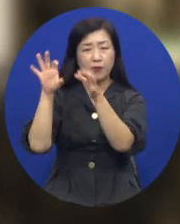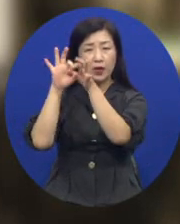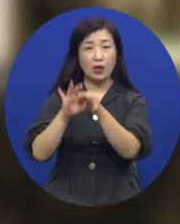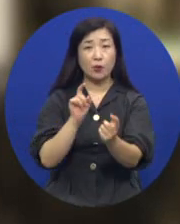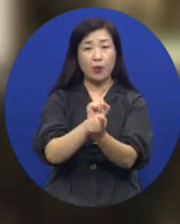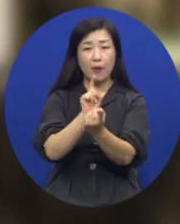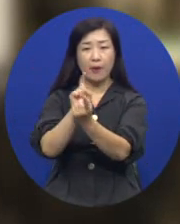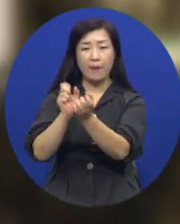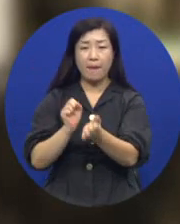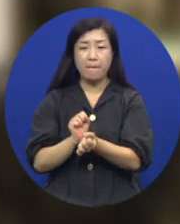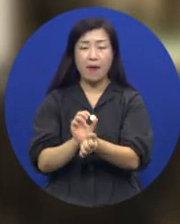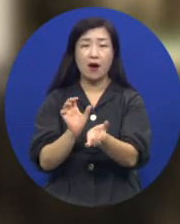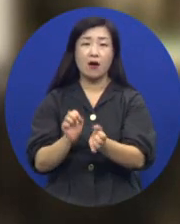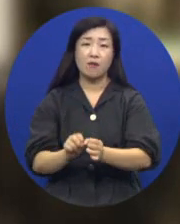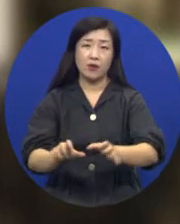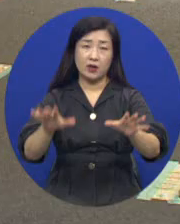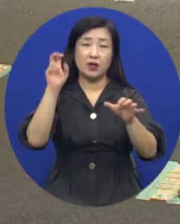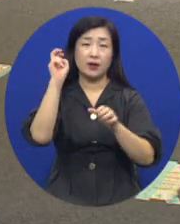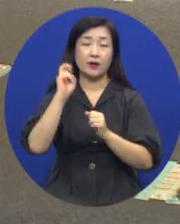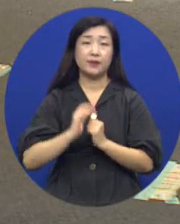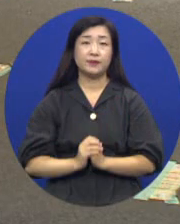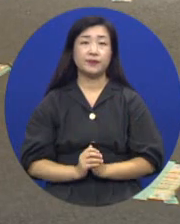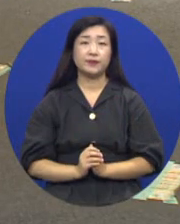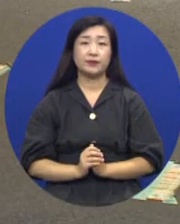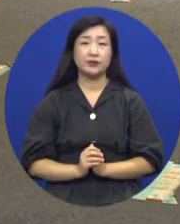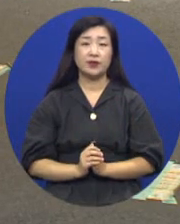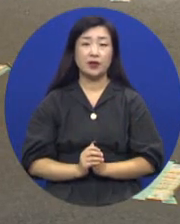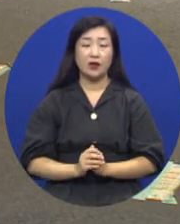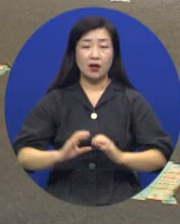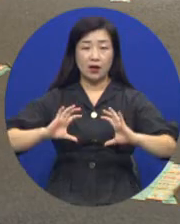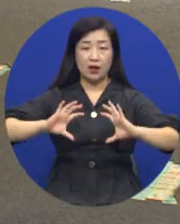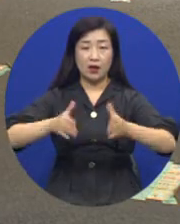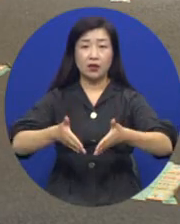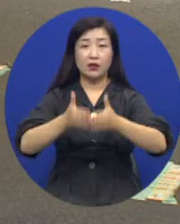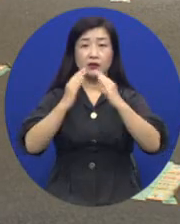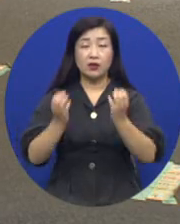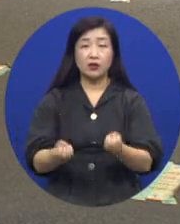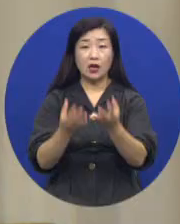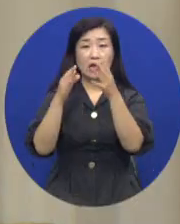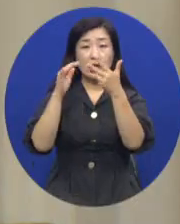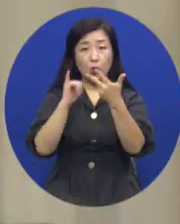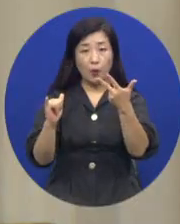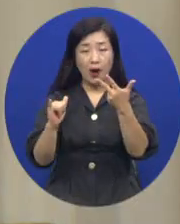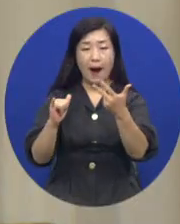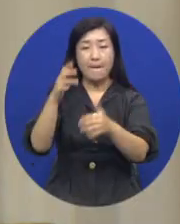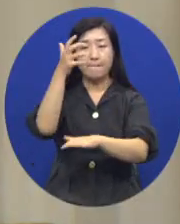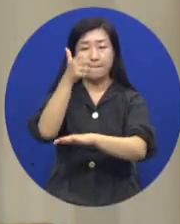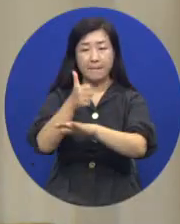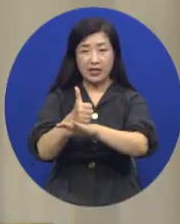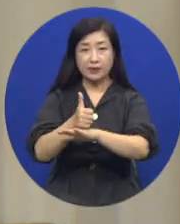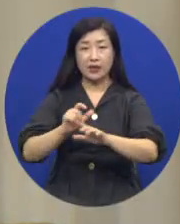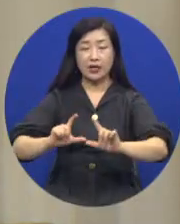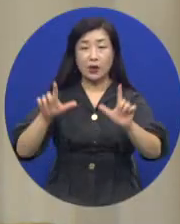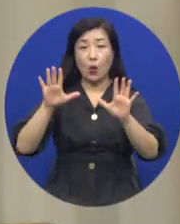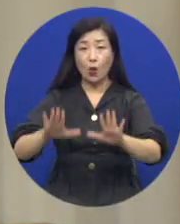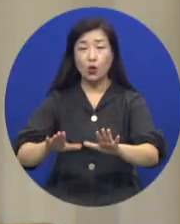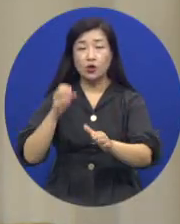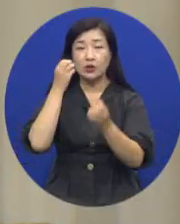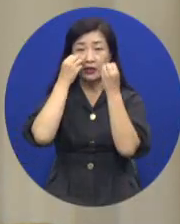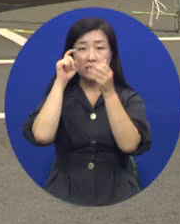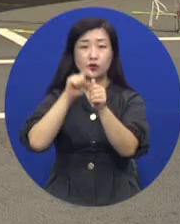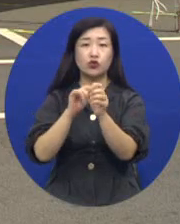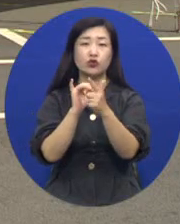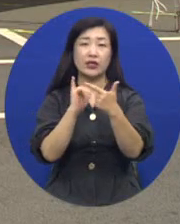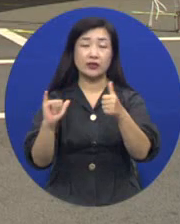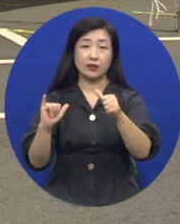과정에서 감염된 것으로 추정하고 있습니다. 개천절인 어제 7명에 이어 연휴 마지막 날인 오늘 신규 확진자는